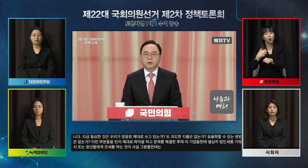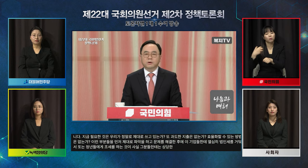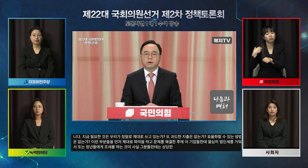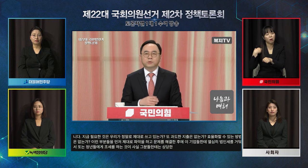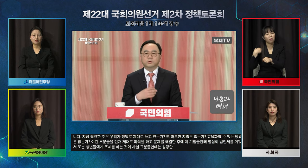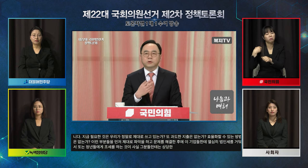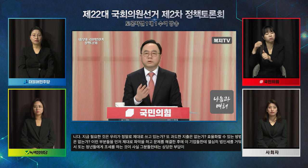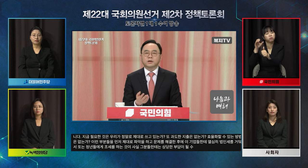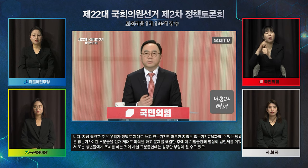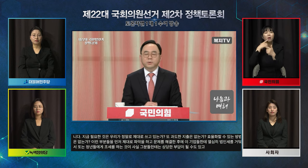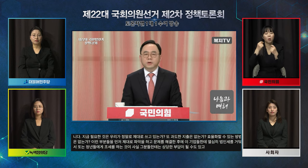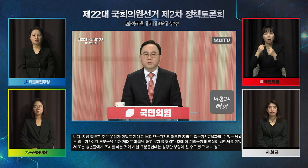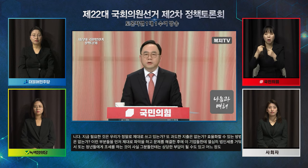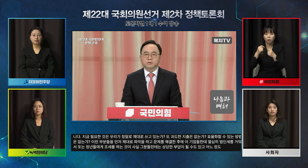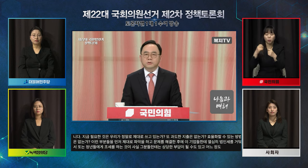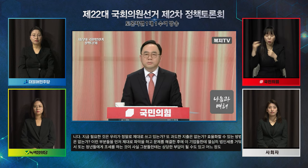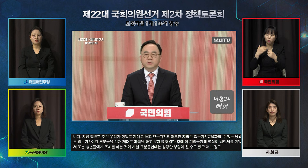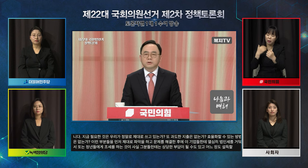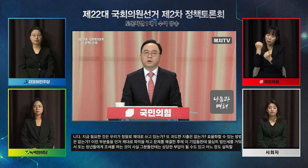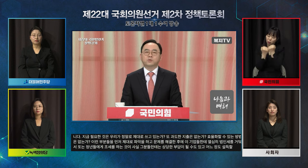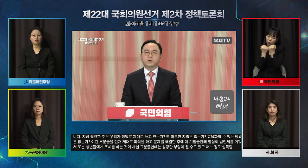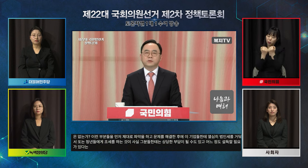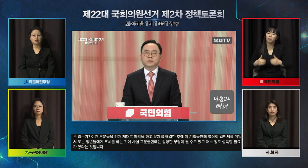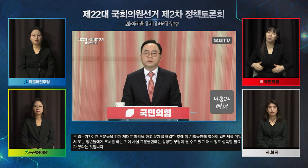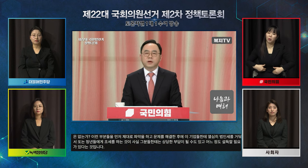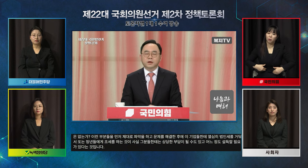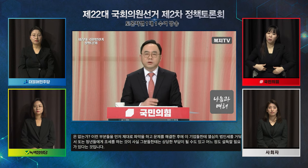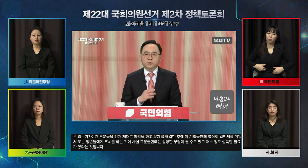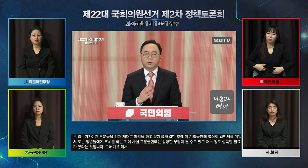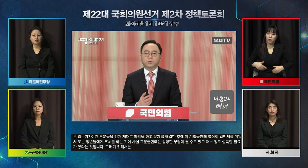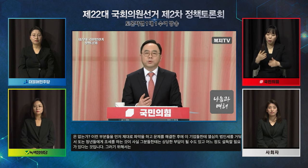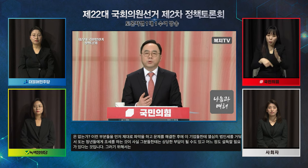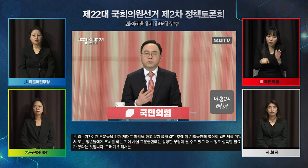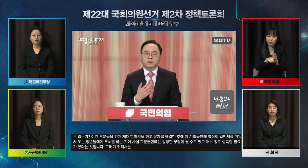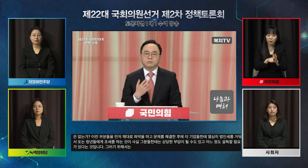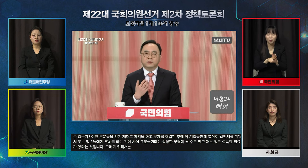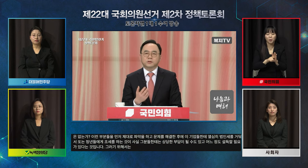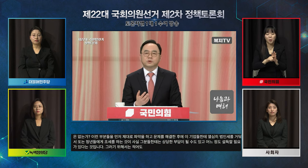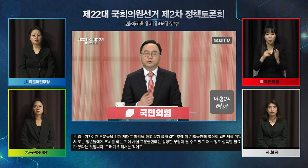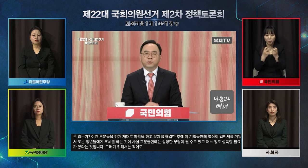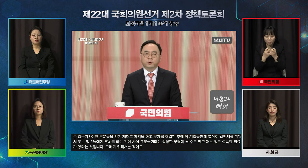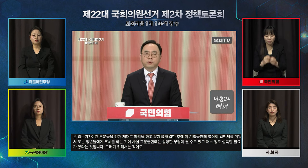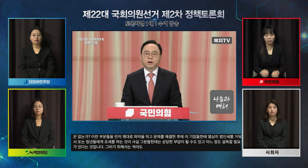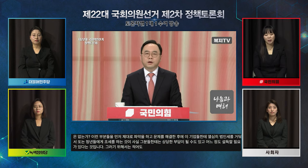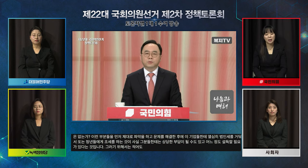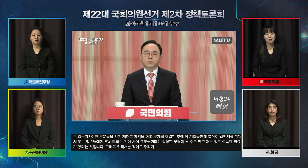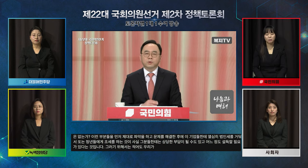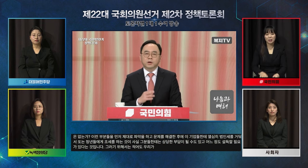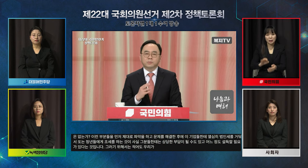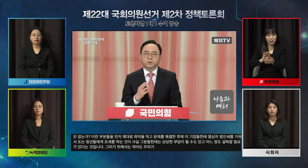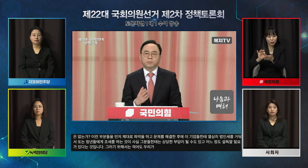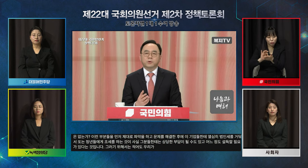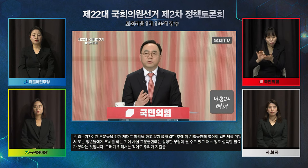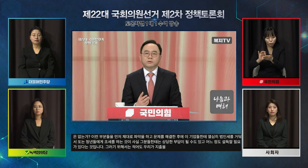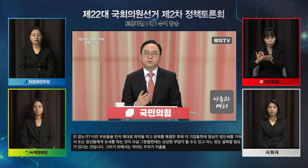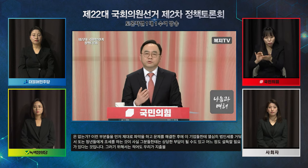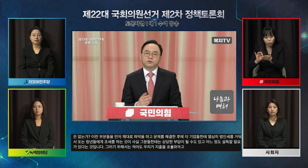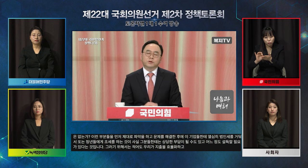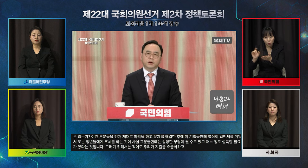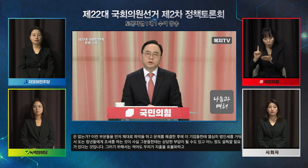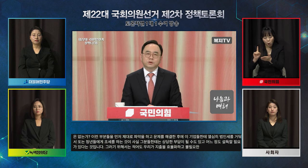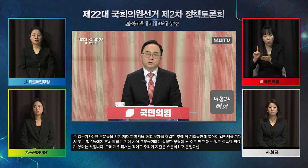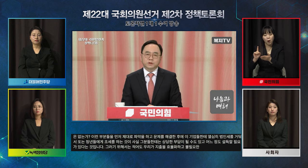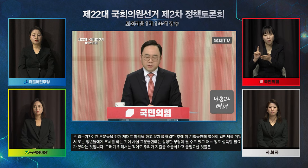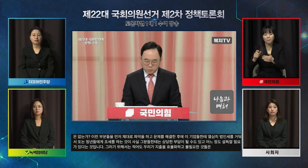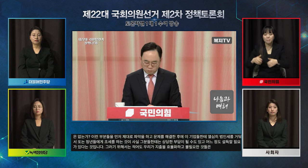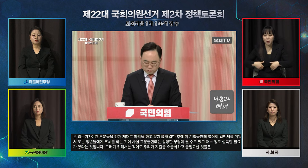있고 어느 정도 설득할 필요가 있다는 것입니다. 그러기 위해서는 적어도 우리가 지출을 효율화하고 불필요한 것들은